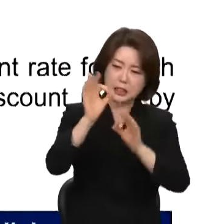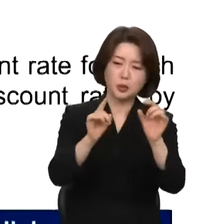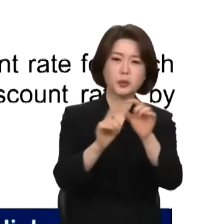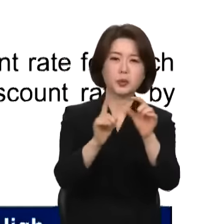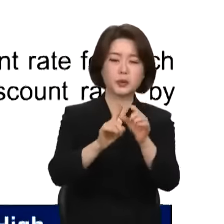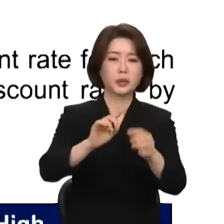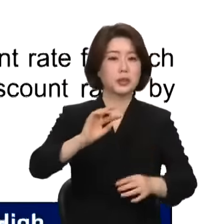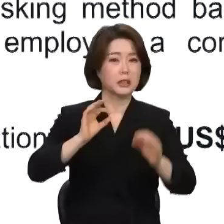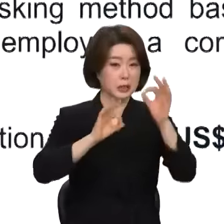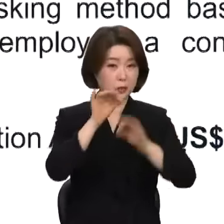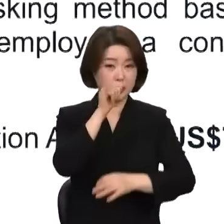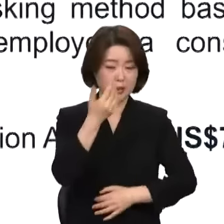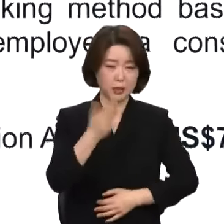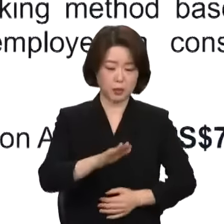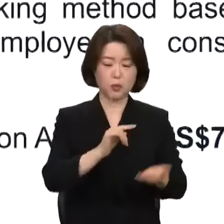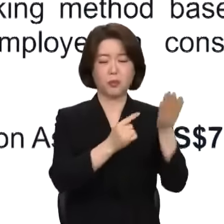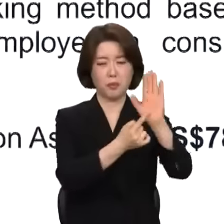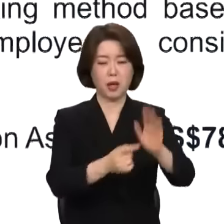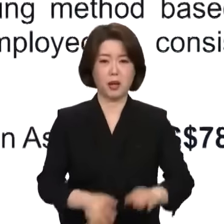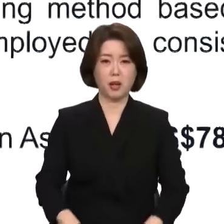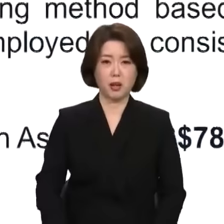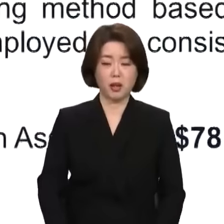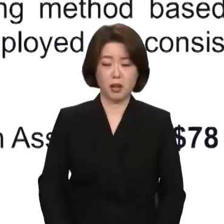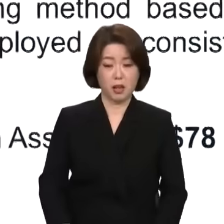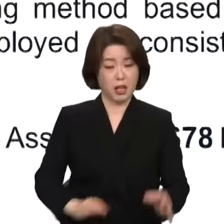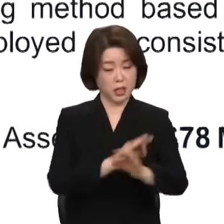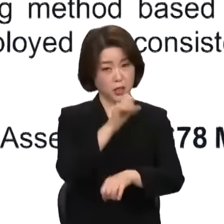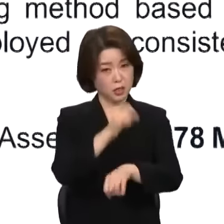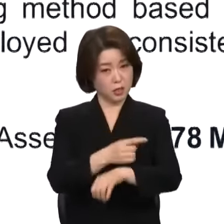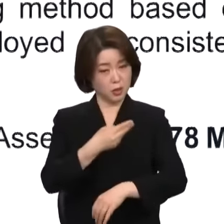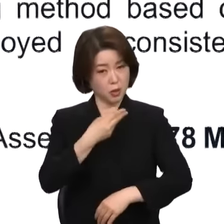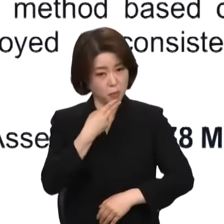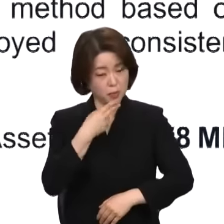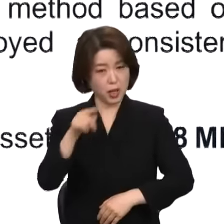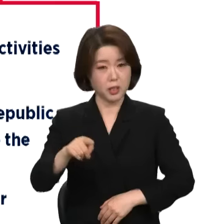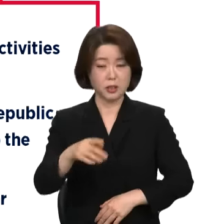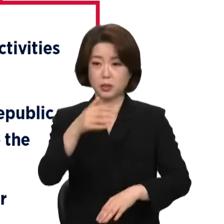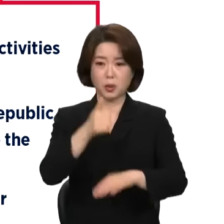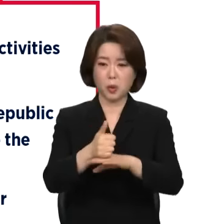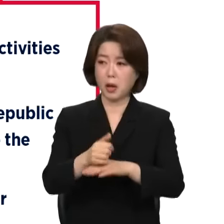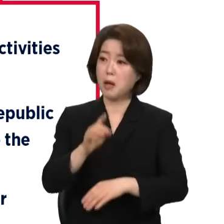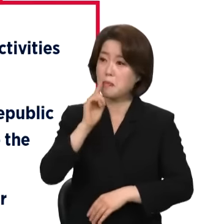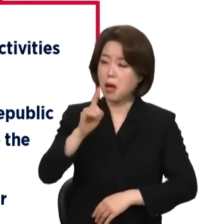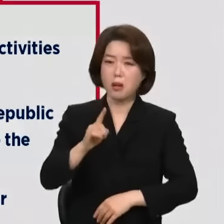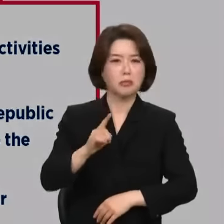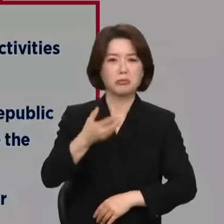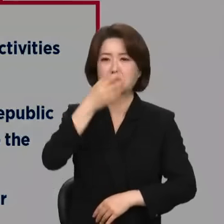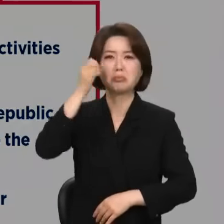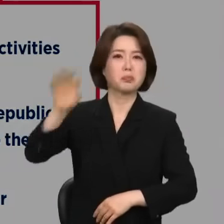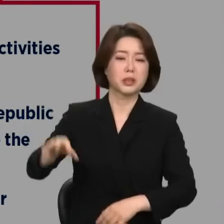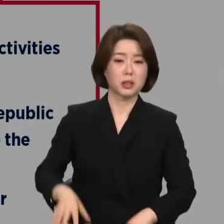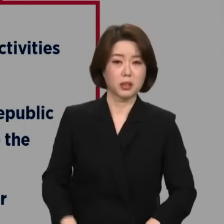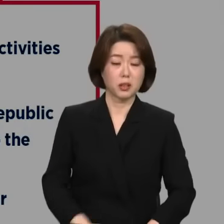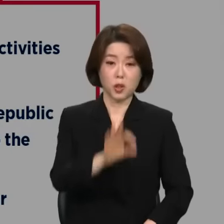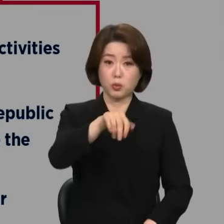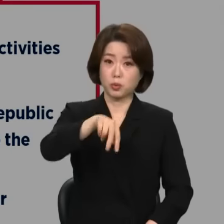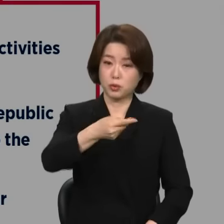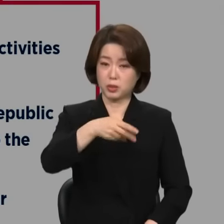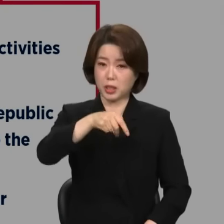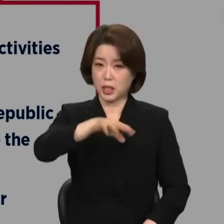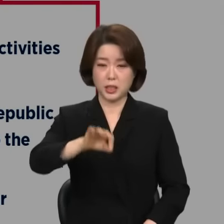겁니다 경제성이 없다는 분석 결과는 애써 무시했습니다 JTBC n 또 우드 사이드의